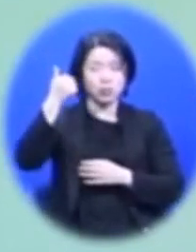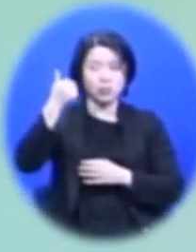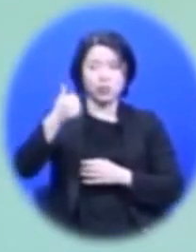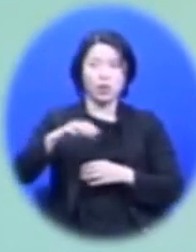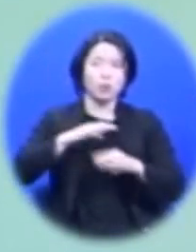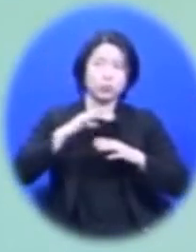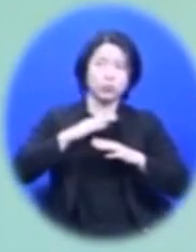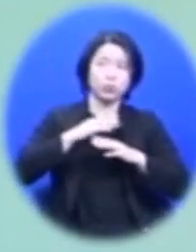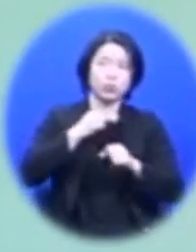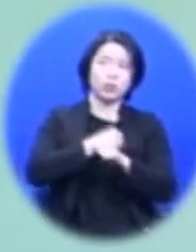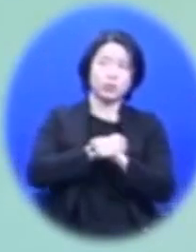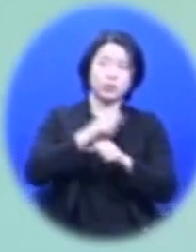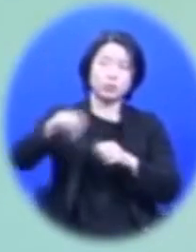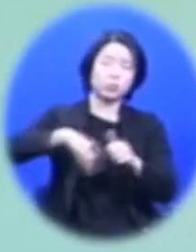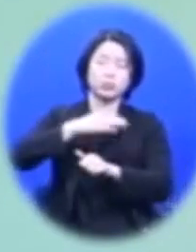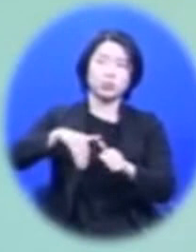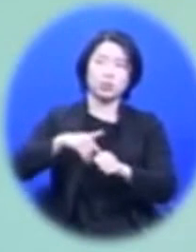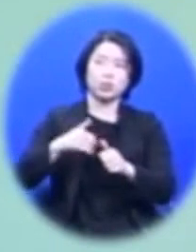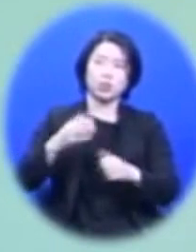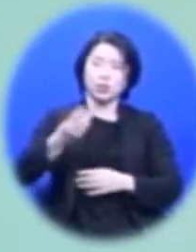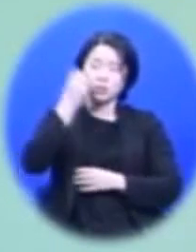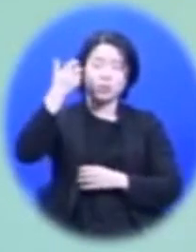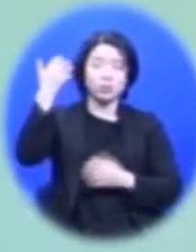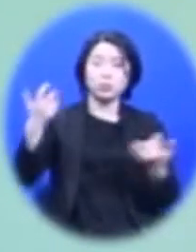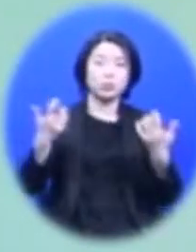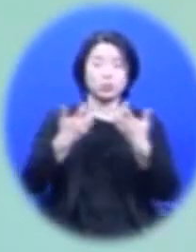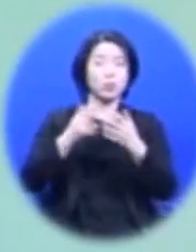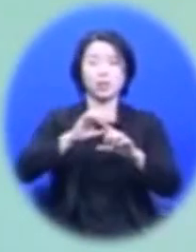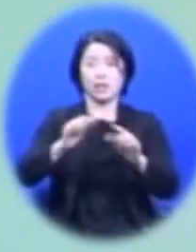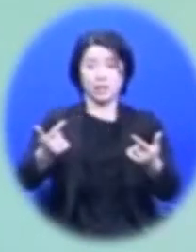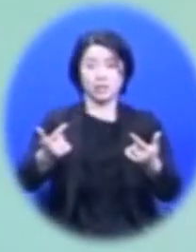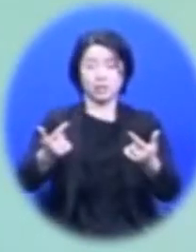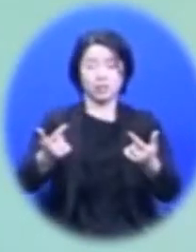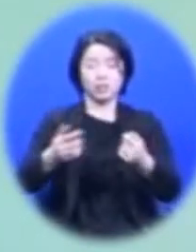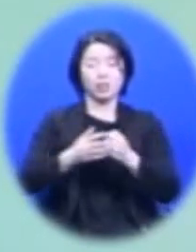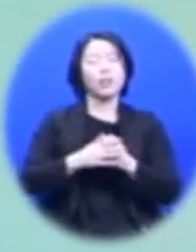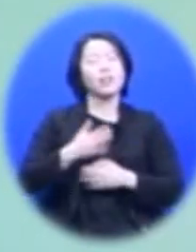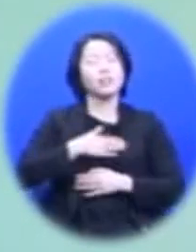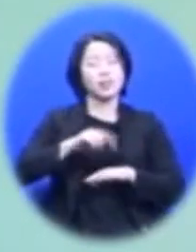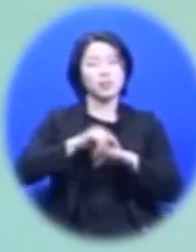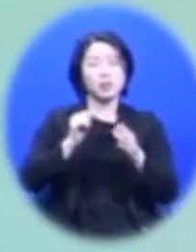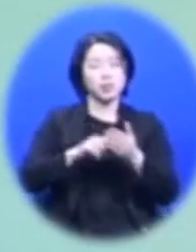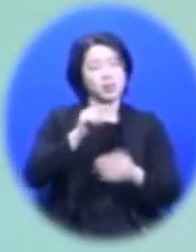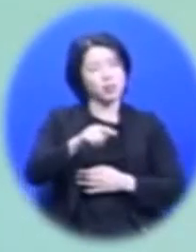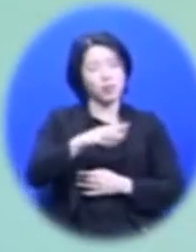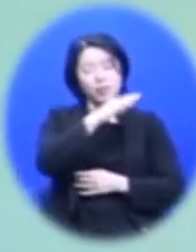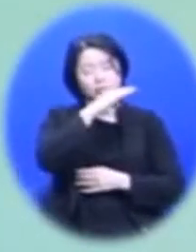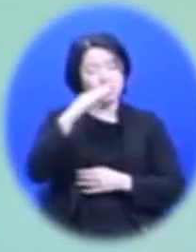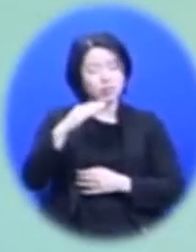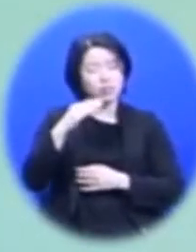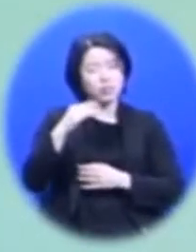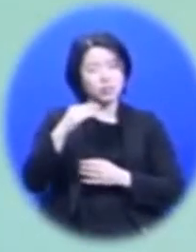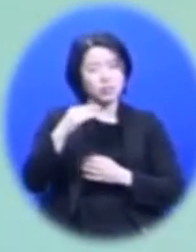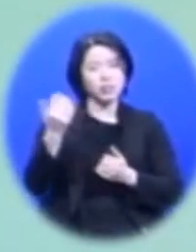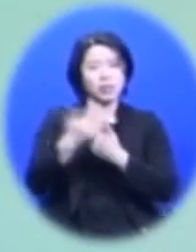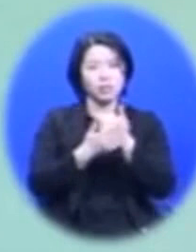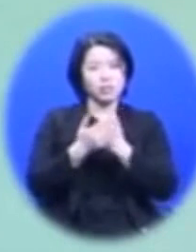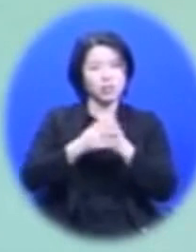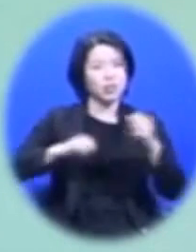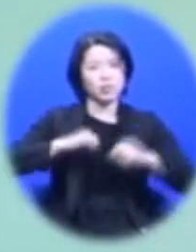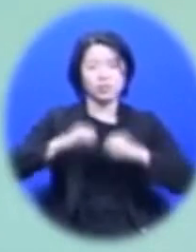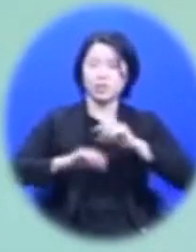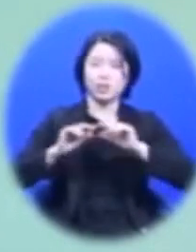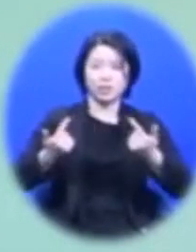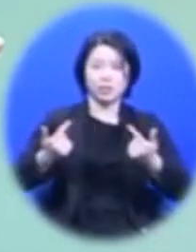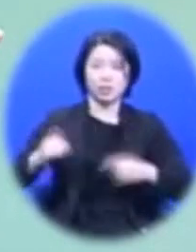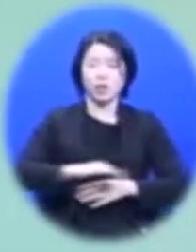분위기가 성령 충만함은 아니잖아. 제 마음속에 이건 정상적인 은혜의 역사가 아니잖아. 우리